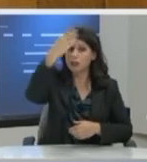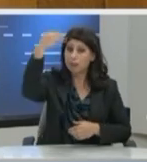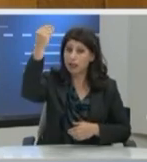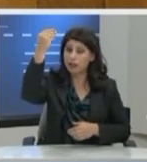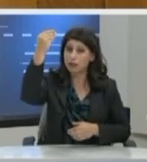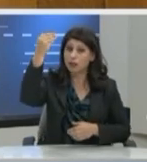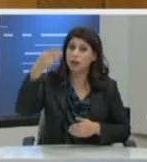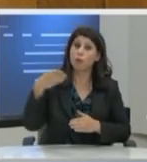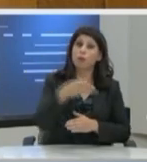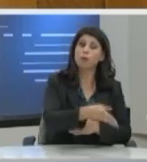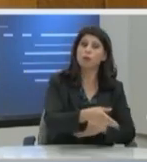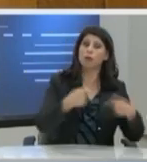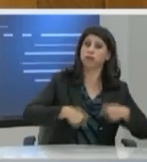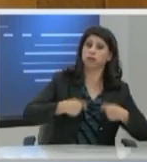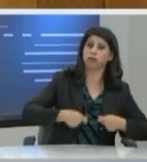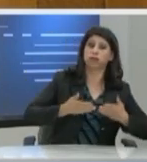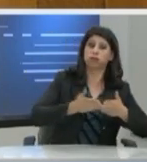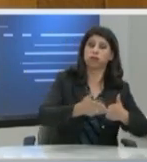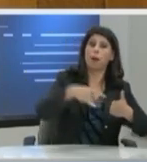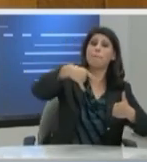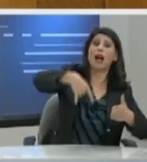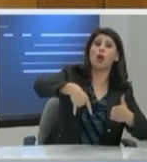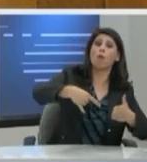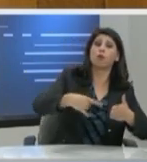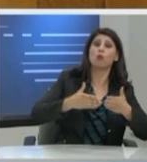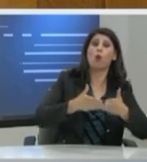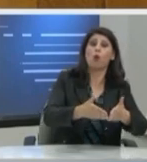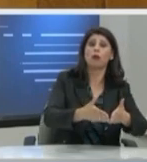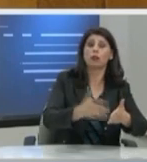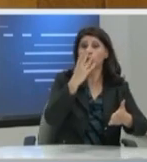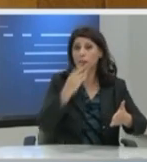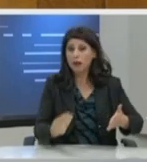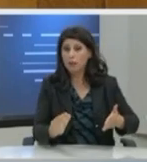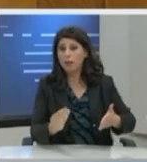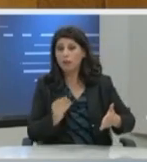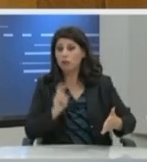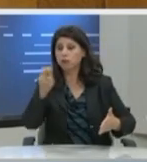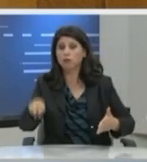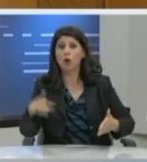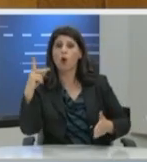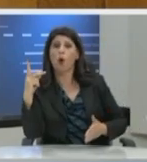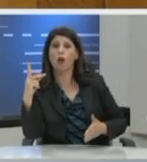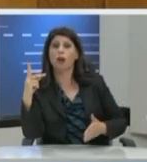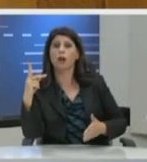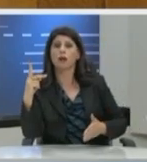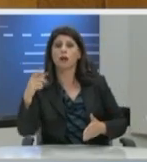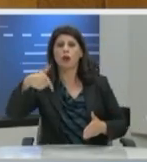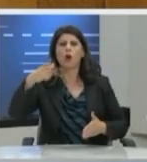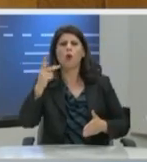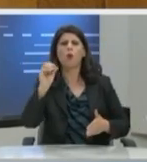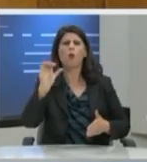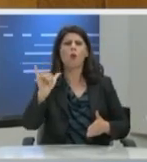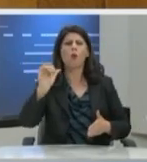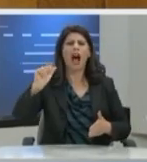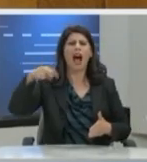Τσίπρα που ήταν στην Παναγοπούλου, συγχαίρω το Ανδρέα Παπανδρέου που ήταν στου Κόκαλη ο Γκουανταλαχάρα